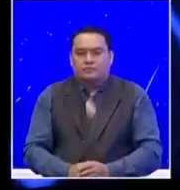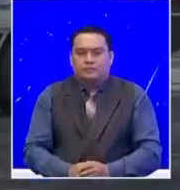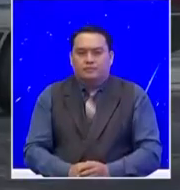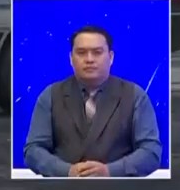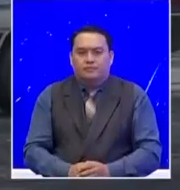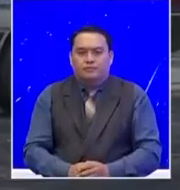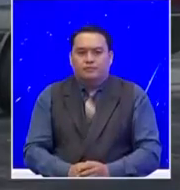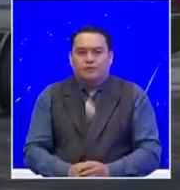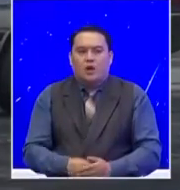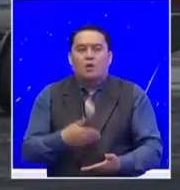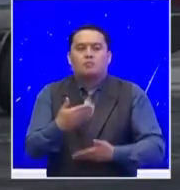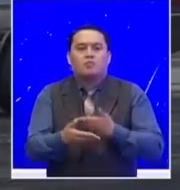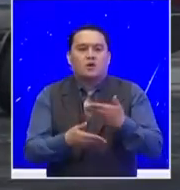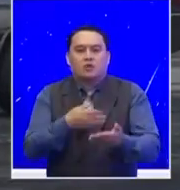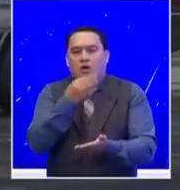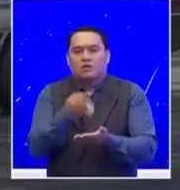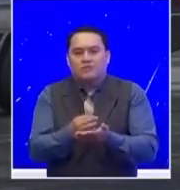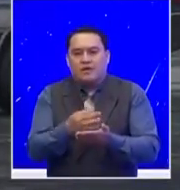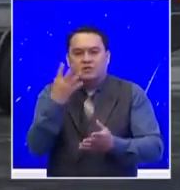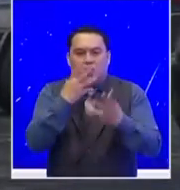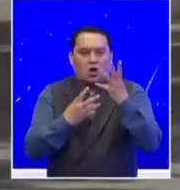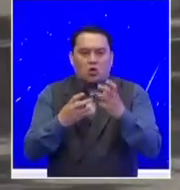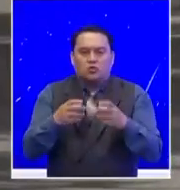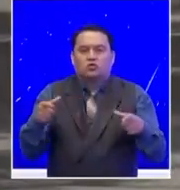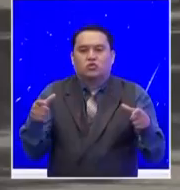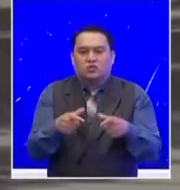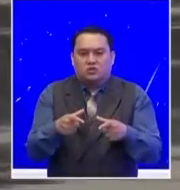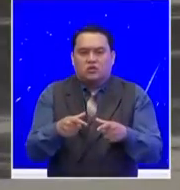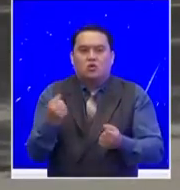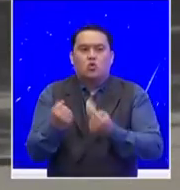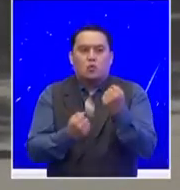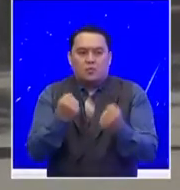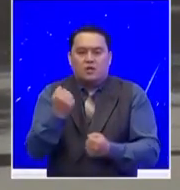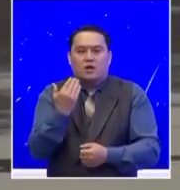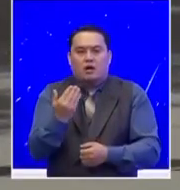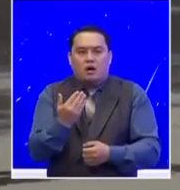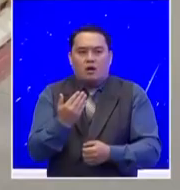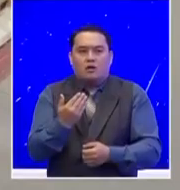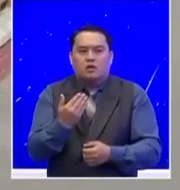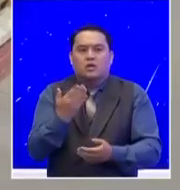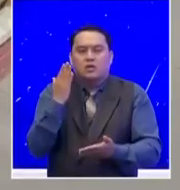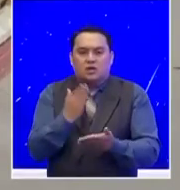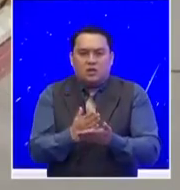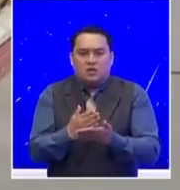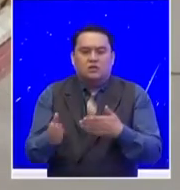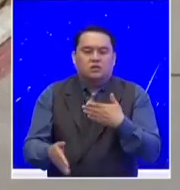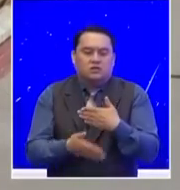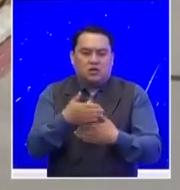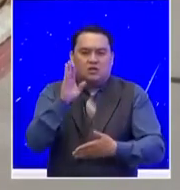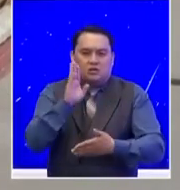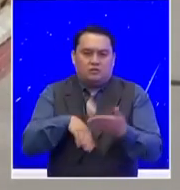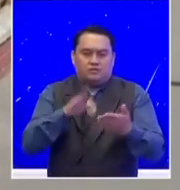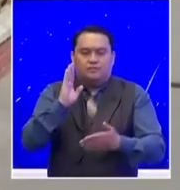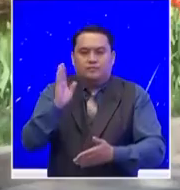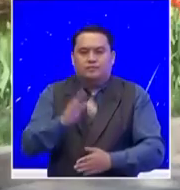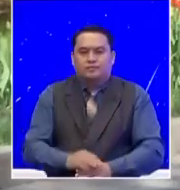Помимо гуляющих пешком, должны ответственно отнестись к режиму карантина и автолюбители. По отношению к ним также имеются строгие